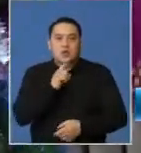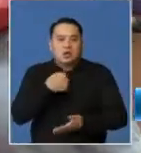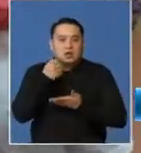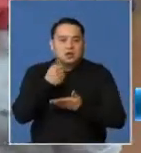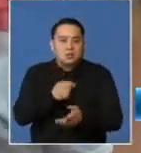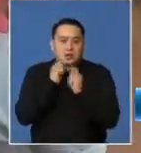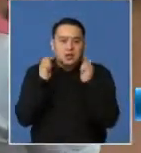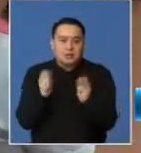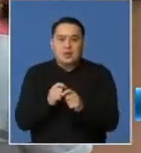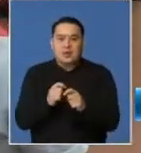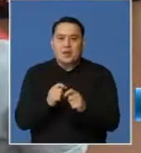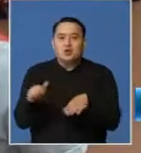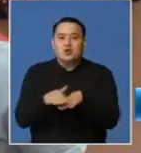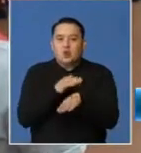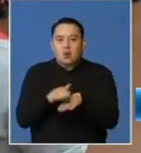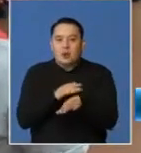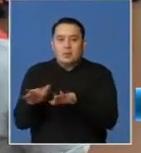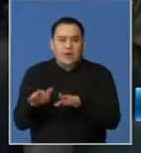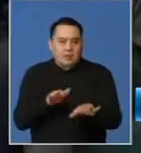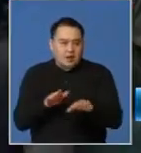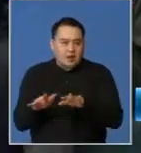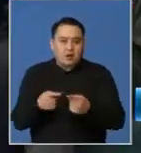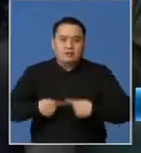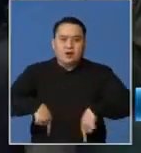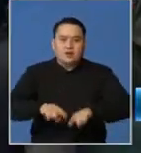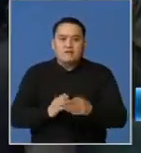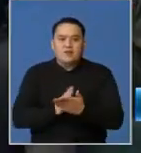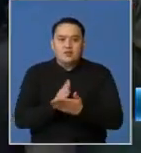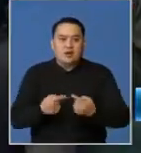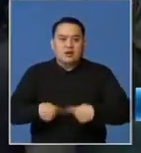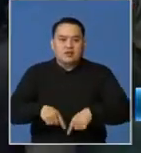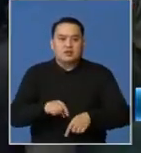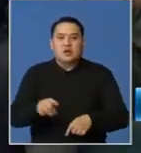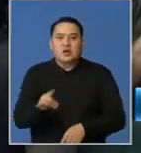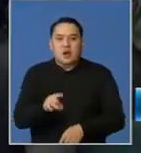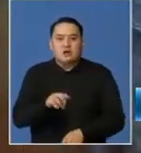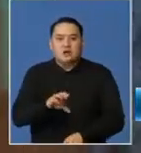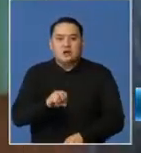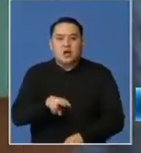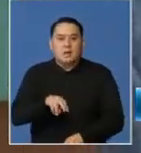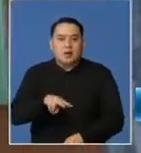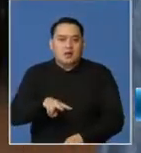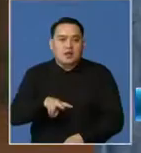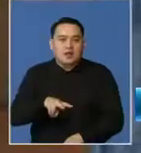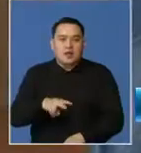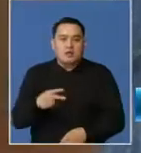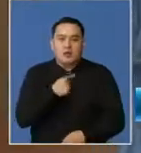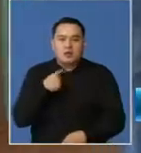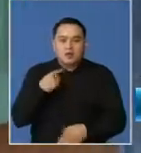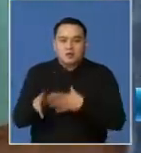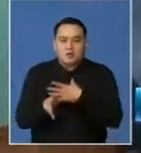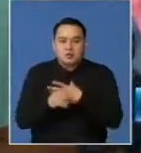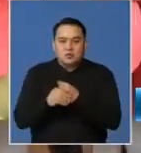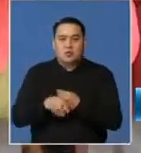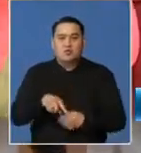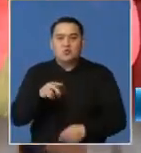же, сладкими подарками. Благотворительное мероприятие организовано ветеранской организацией микрорайона «Самал» совместно с